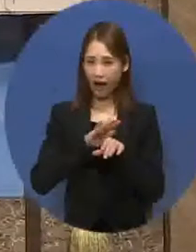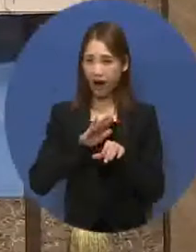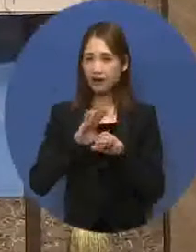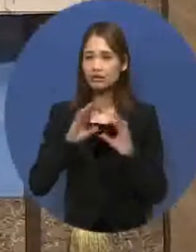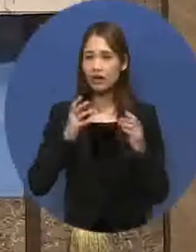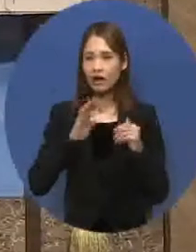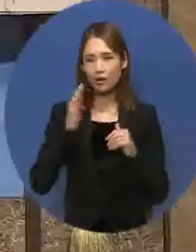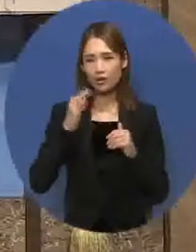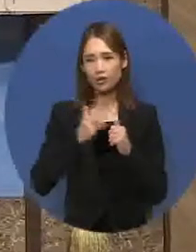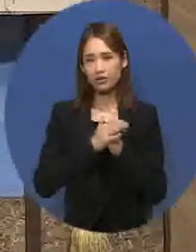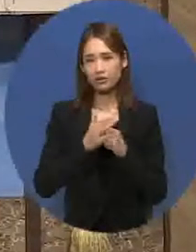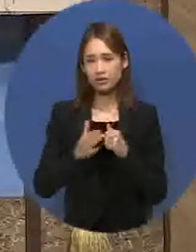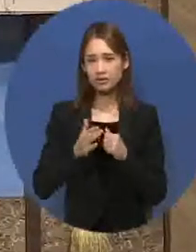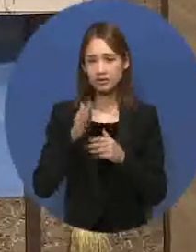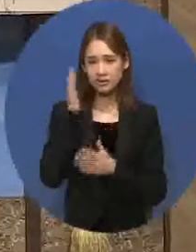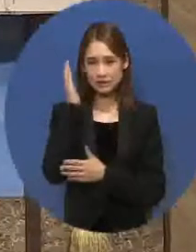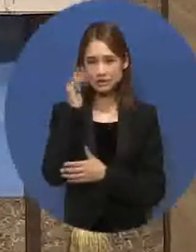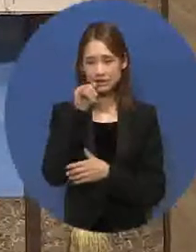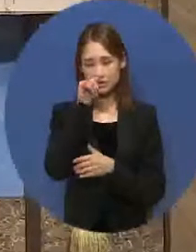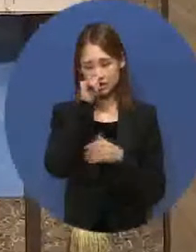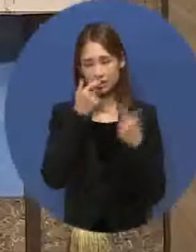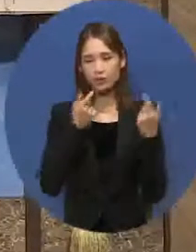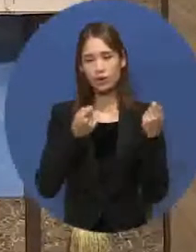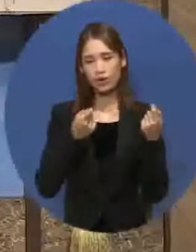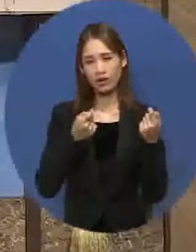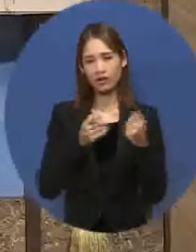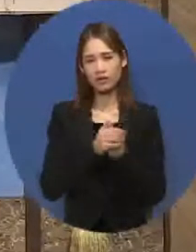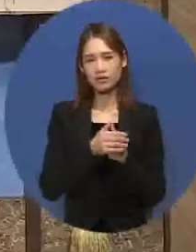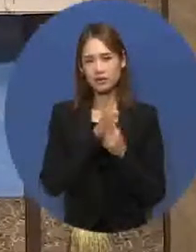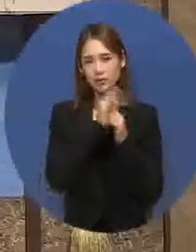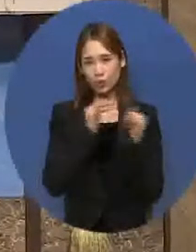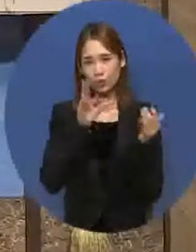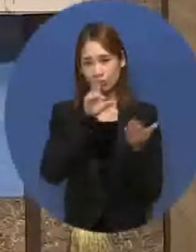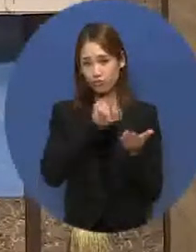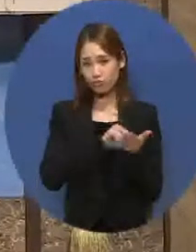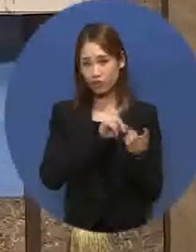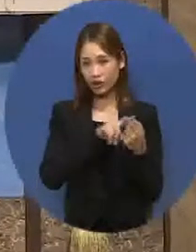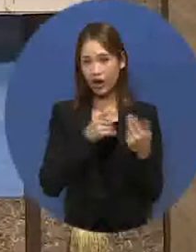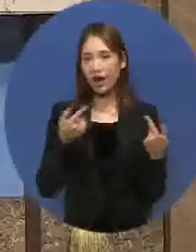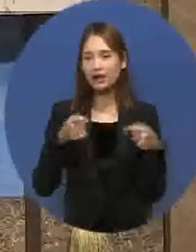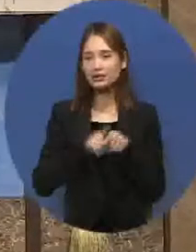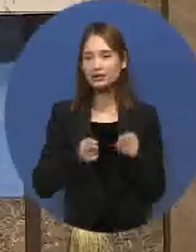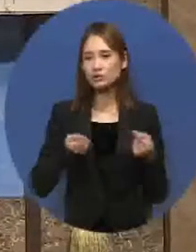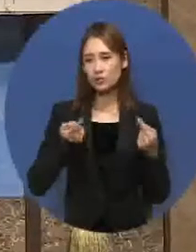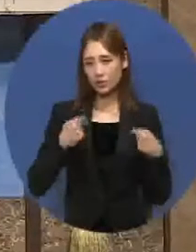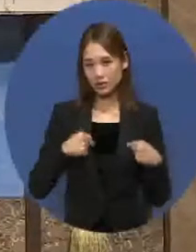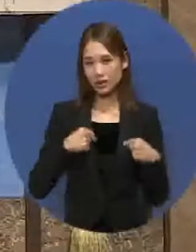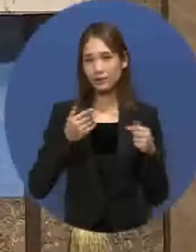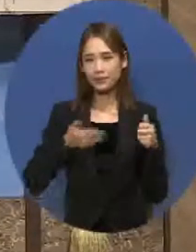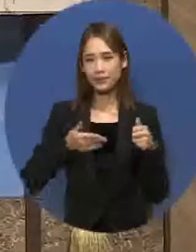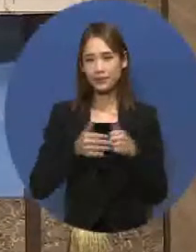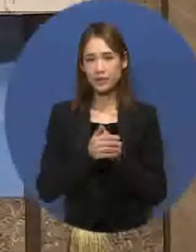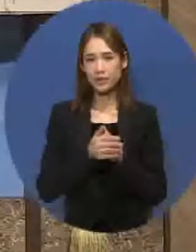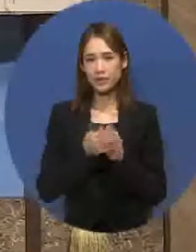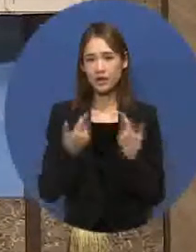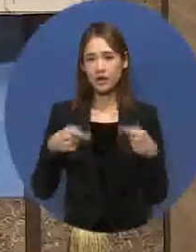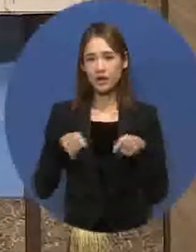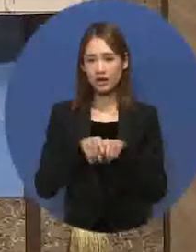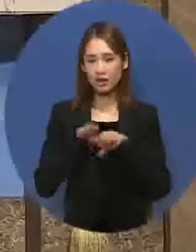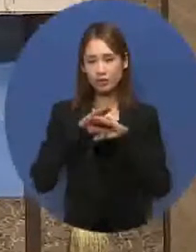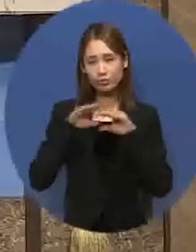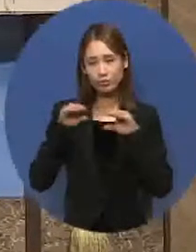나라가 된다는 이야기이기 때문에 노인 문제에 같이 동참해 주시고 노인 문제를